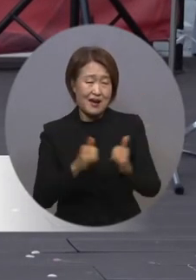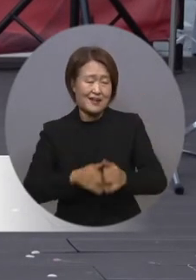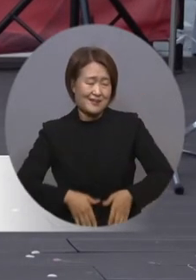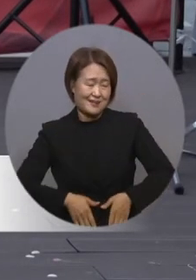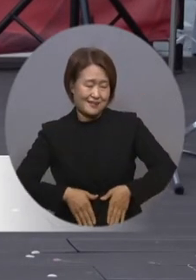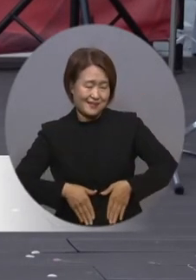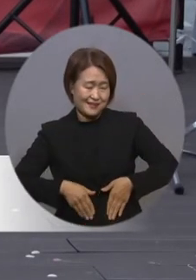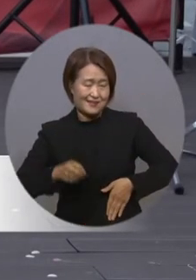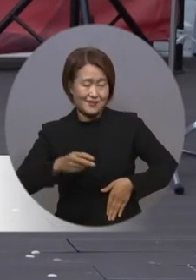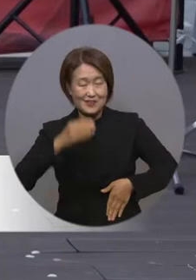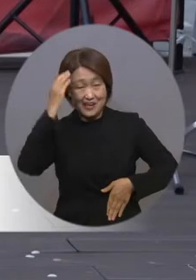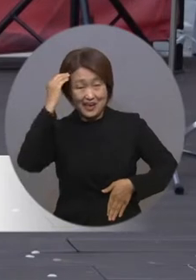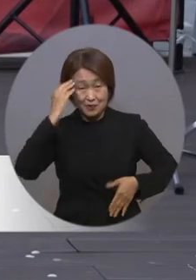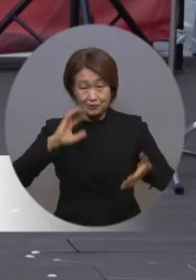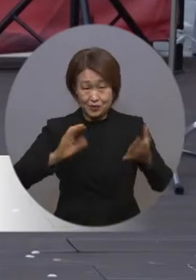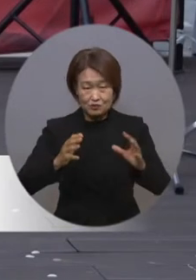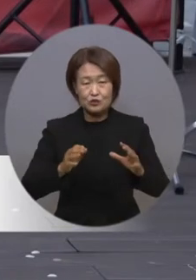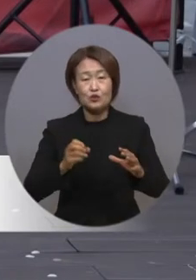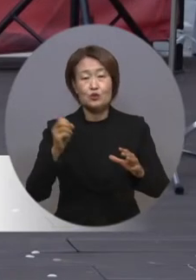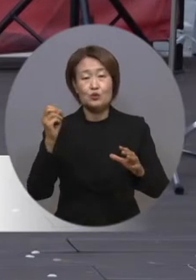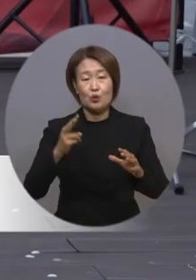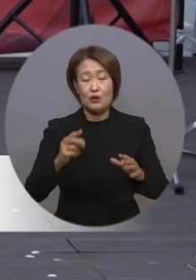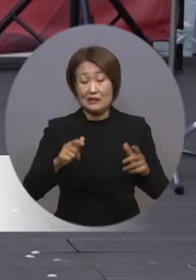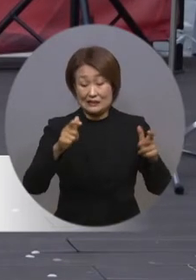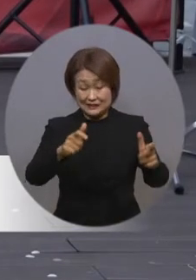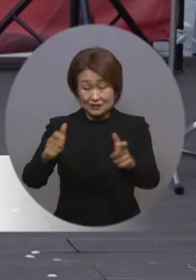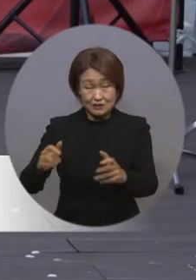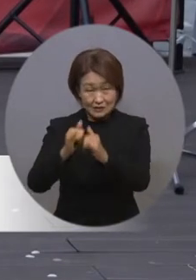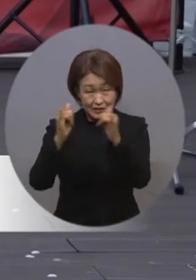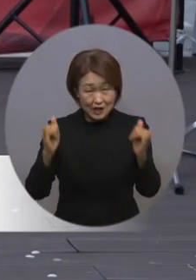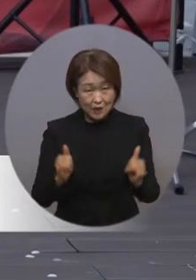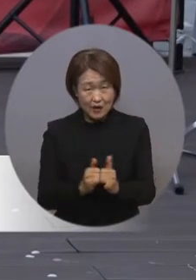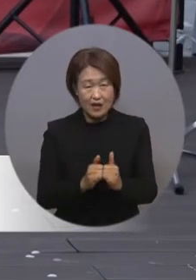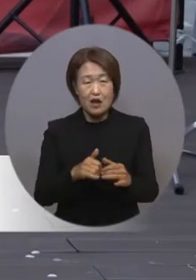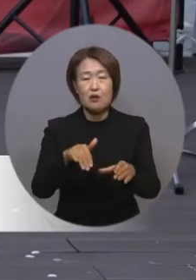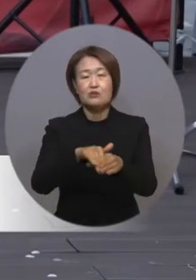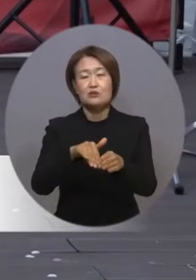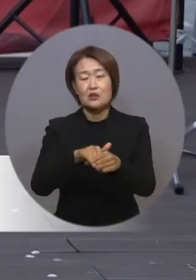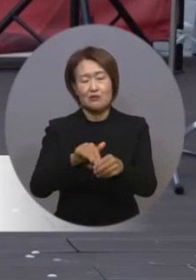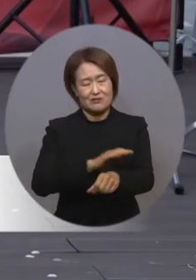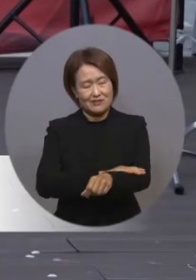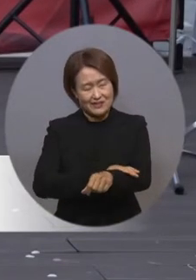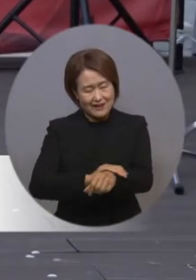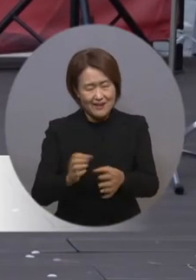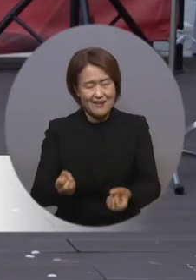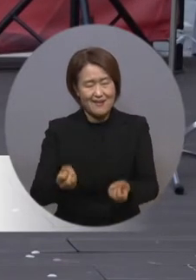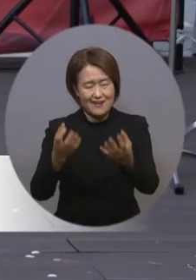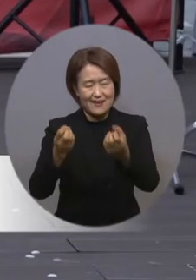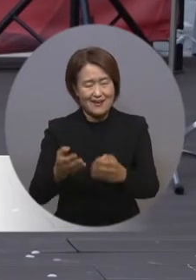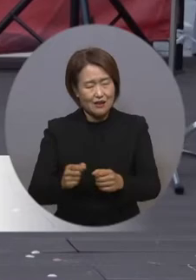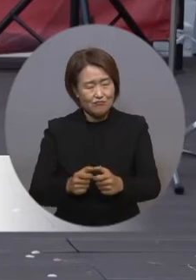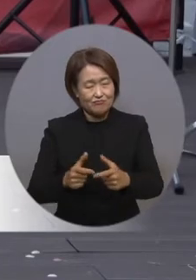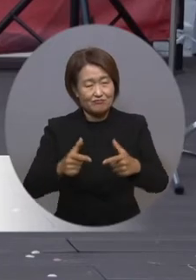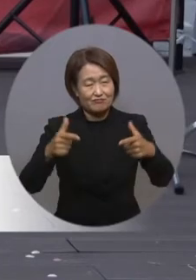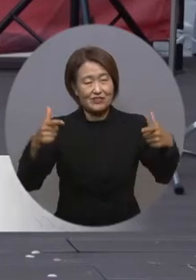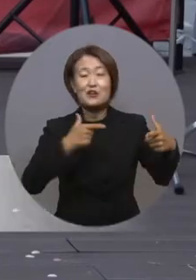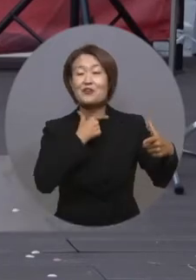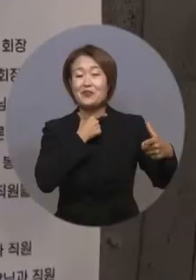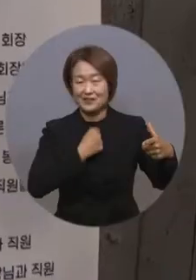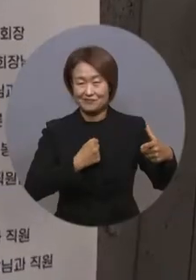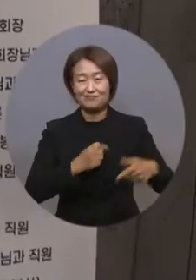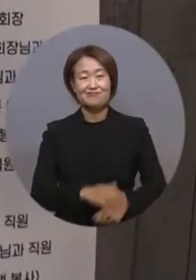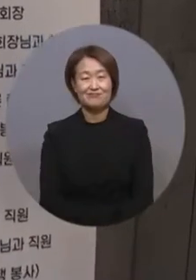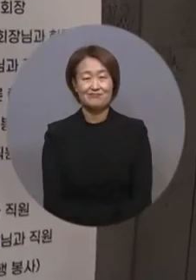빨리 대한민국에 또 지역사회, 또 문화로 정착되고 지속되기를